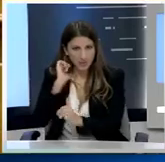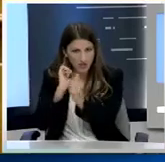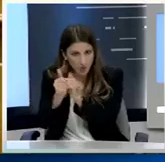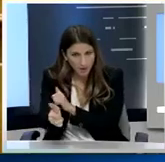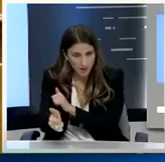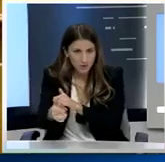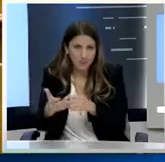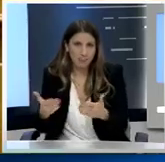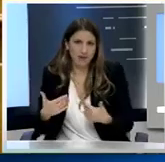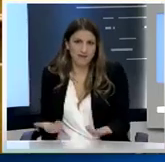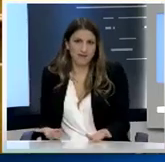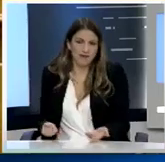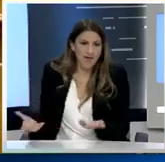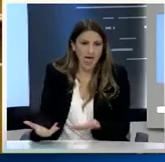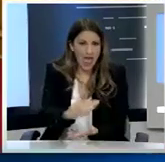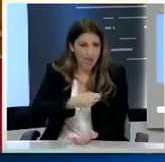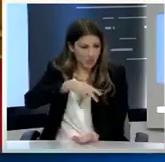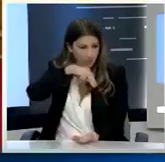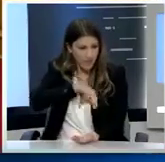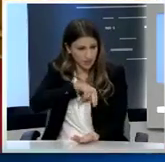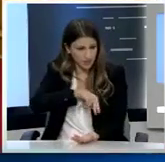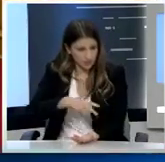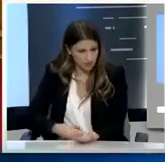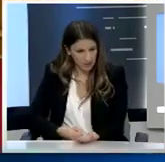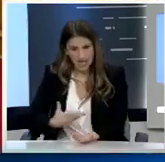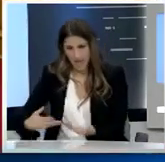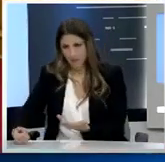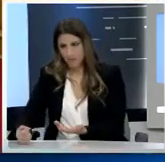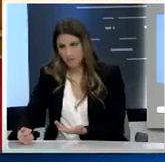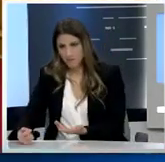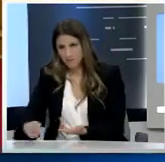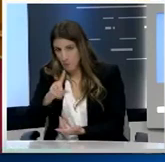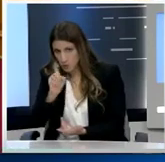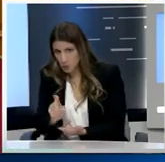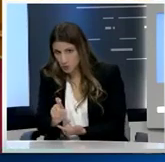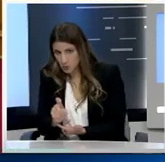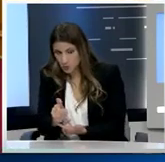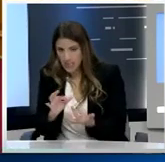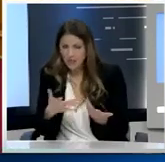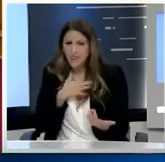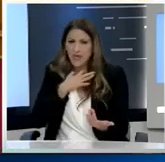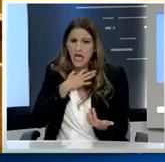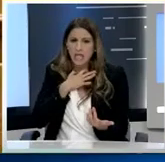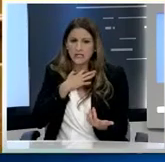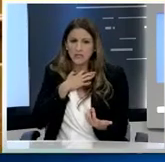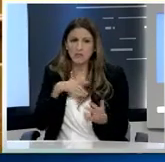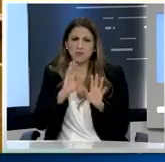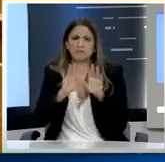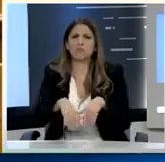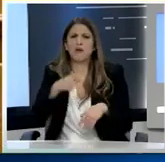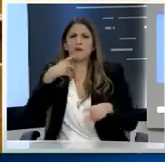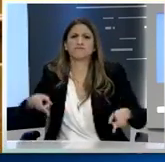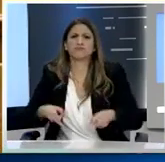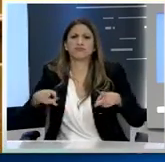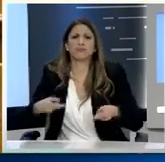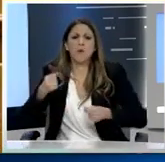τα παραγόμενα έσοδα να υπερκαλύπτουν την απώλεια εσόδων που δημιουργεί η μείωση των φόρων. Άρα δεν χρειάζεται να πολυασχολούμαστε με